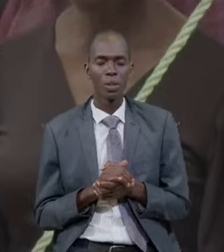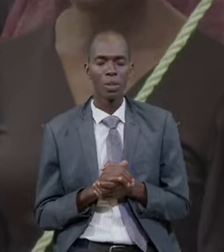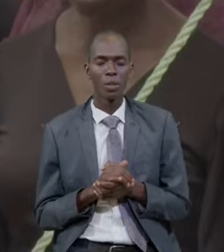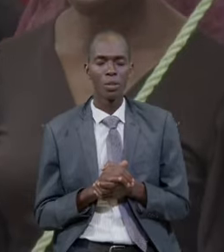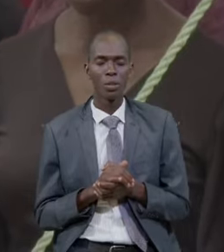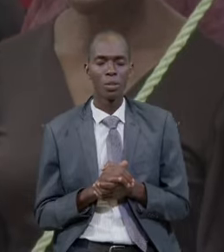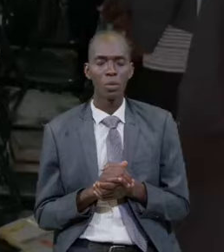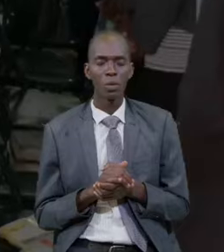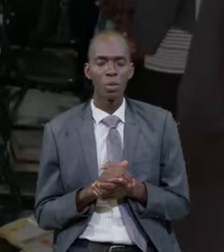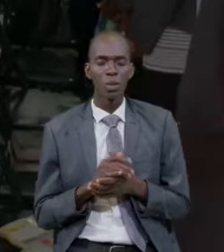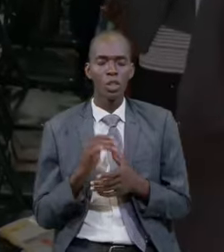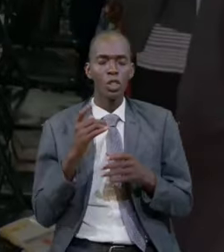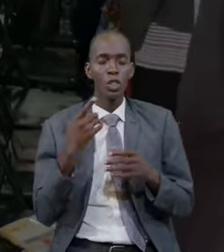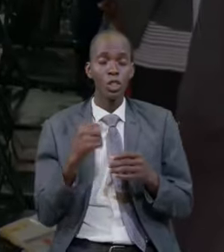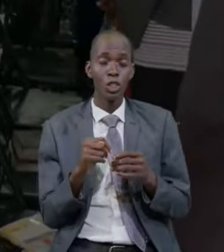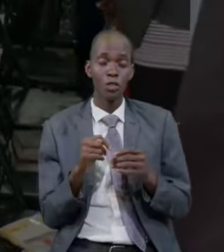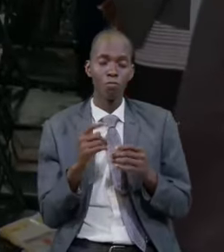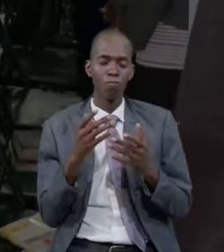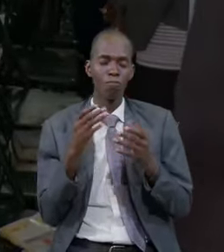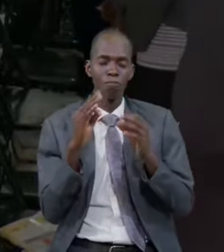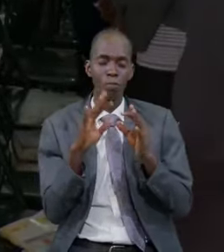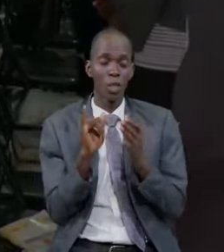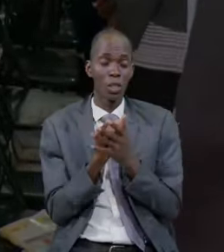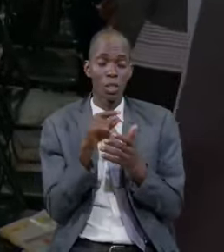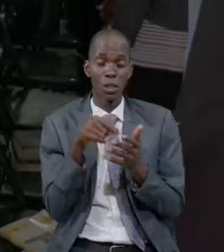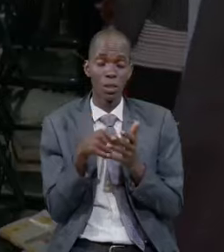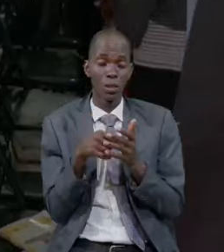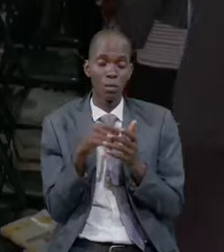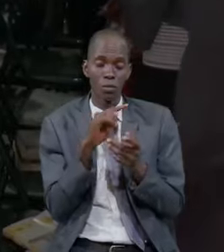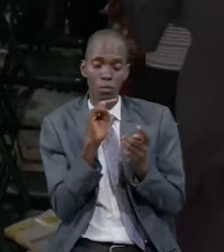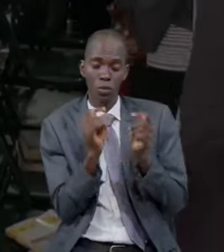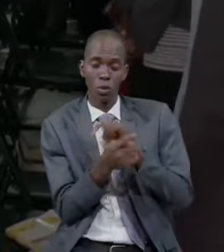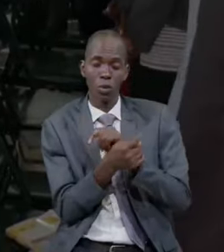quand Jésus a été transfiguré sur la montagne de transfiguration,